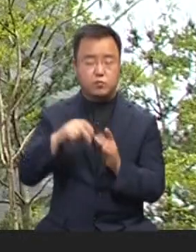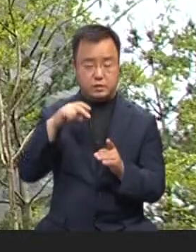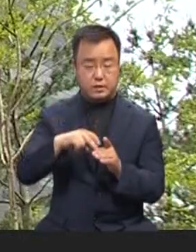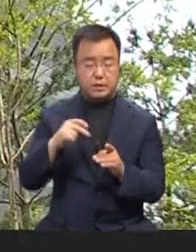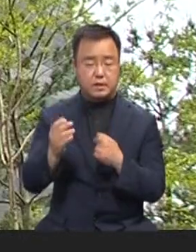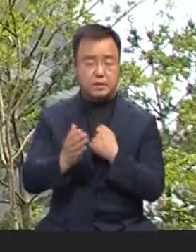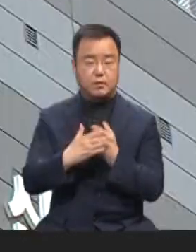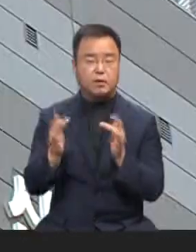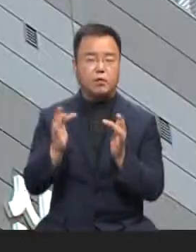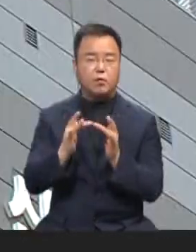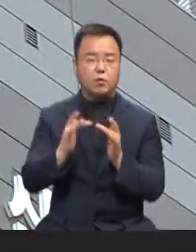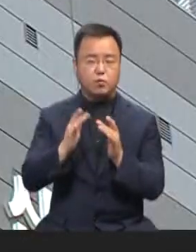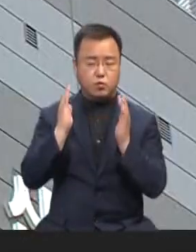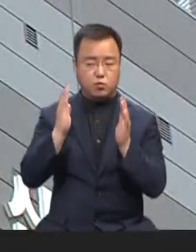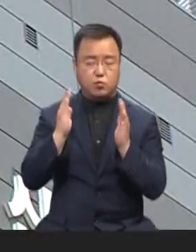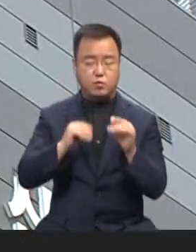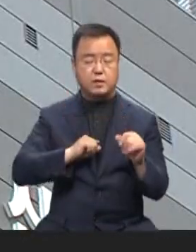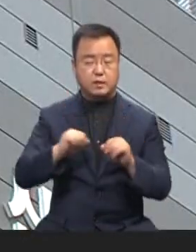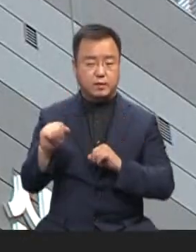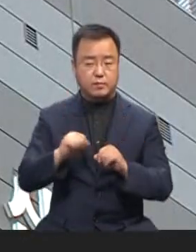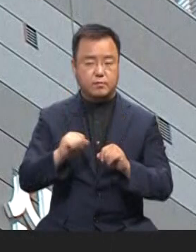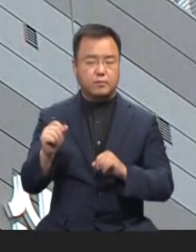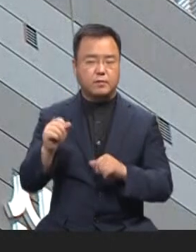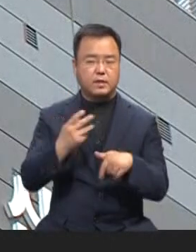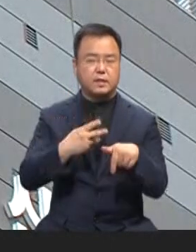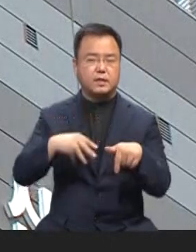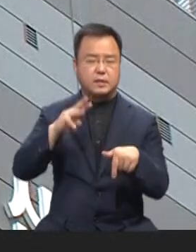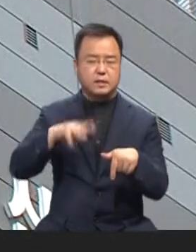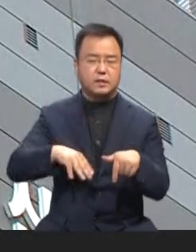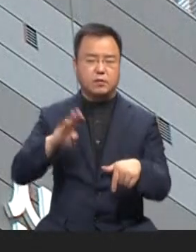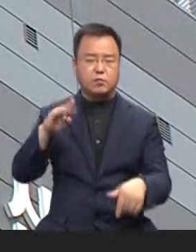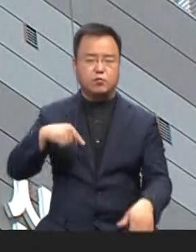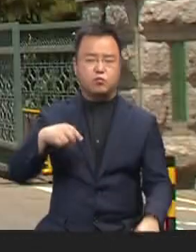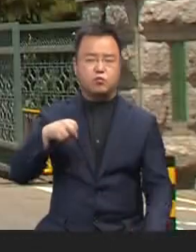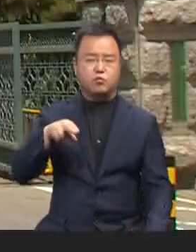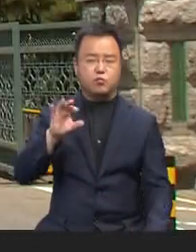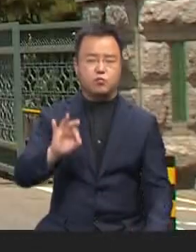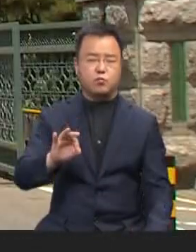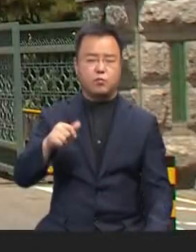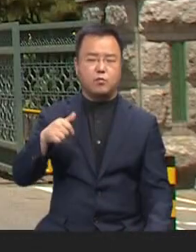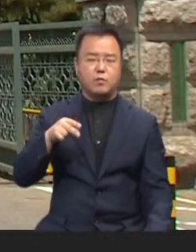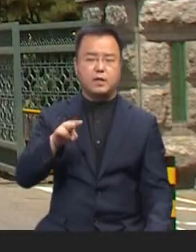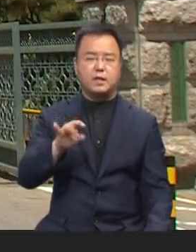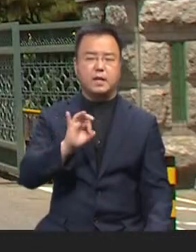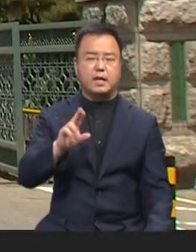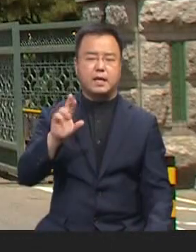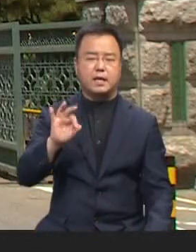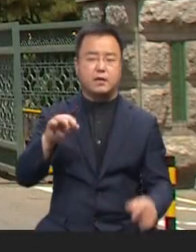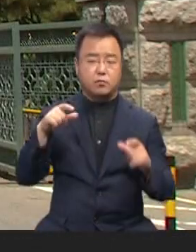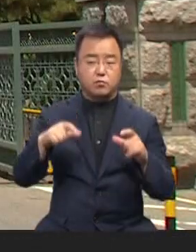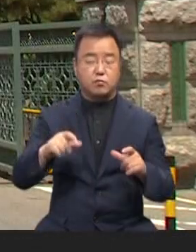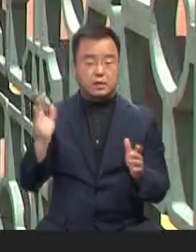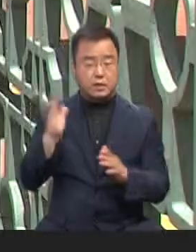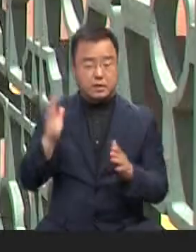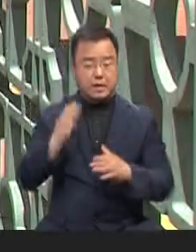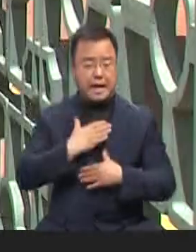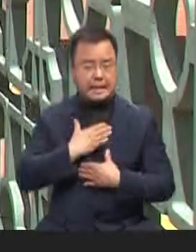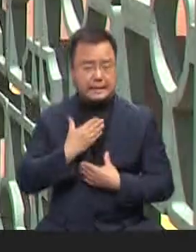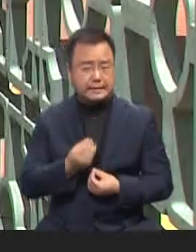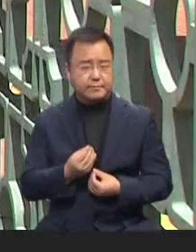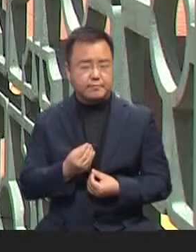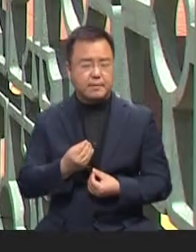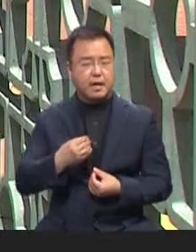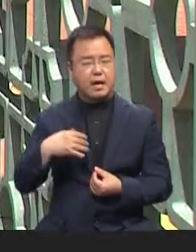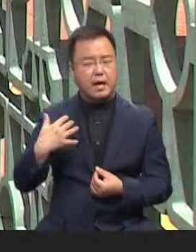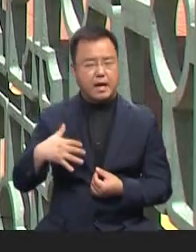수업 으로 전환이 됐던 인천 부평 과 계양구 학교들은 아직도 좀 안심 하기가 이르다고 보고 오는 10 11